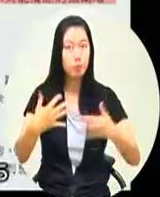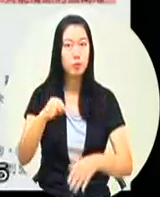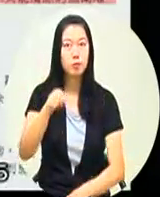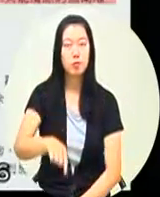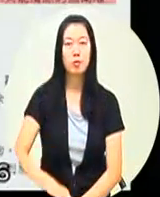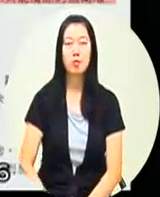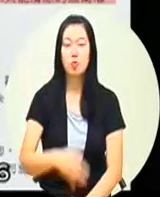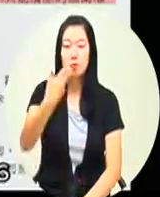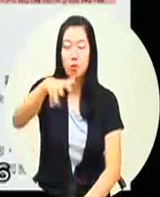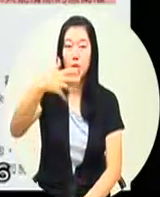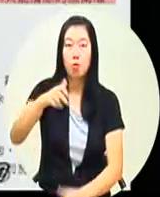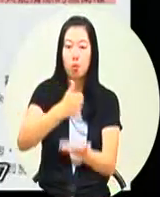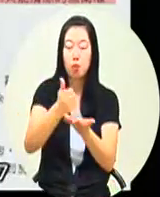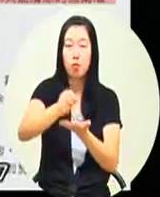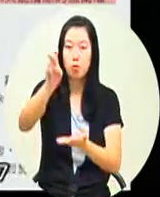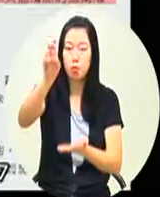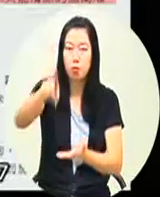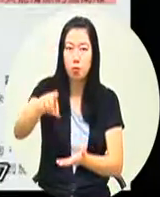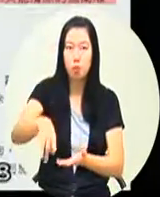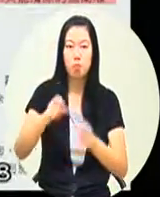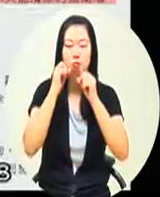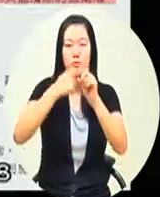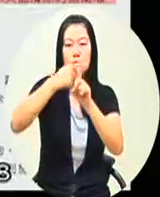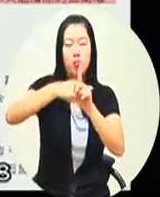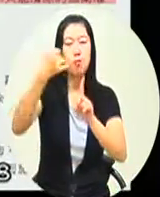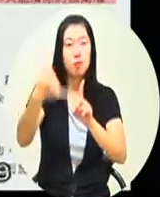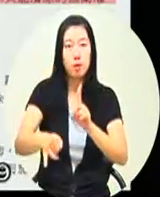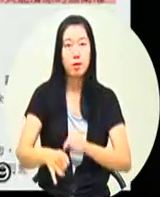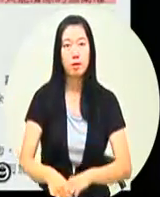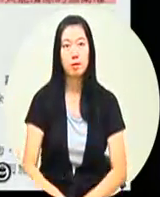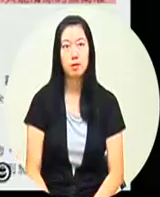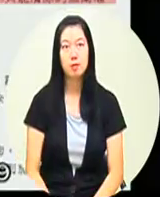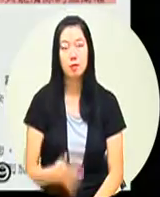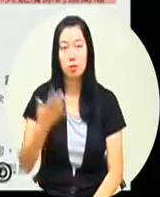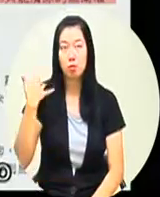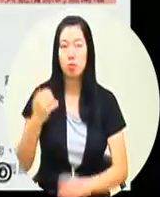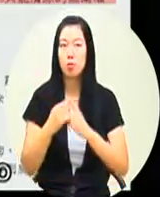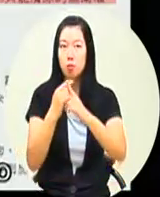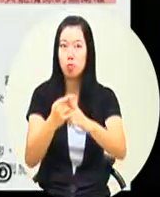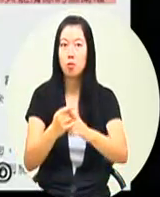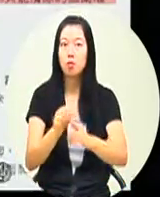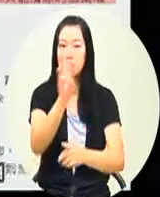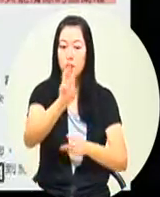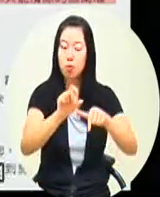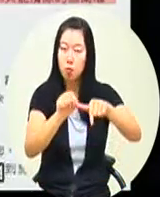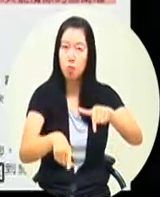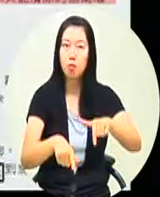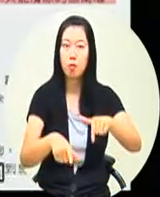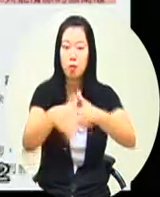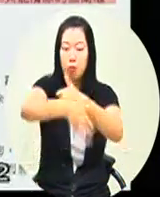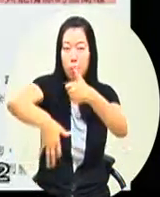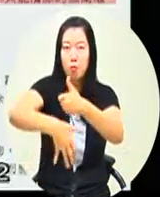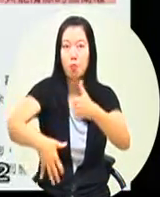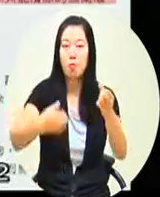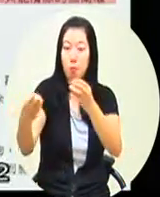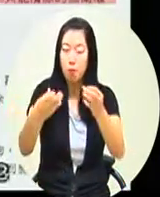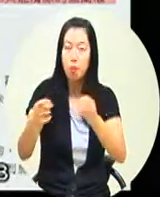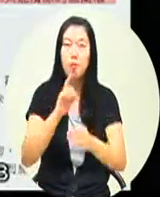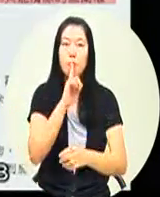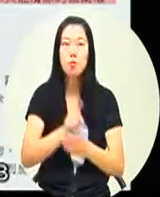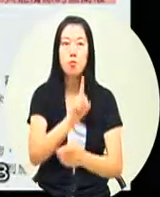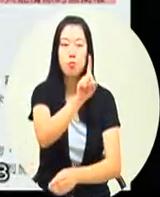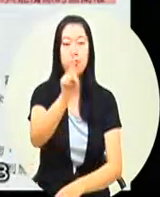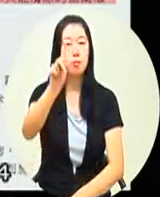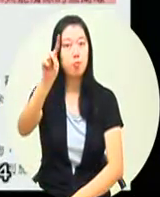水的品质真的是太不好了。今天我跟水公司的同仁在开讲，我们一顿要开一块